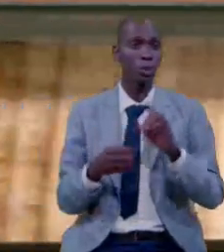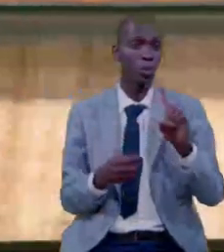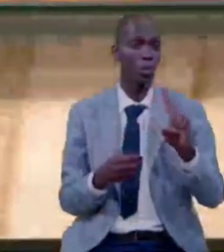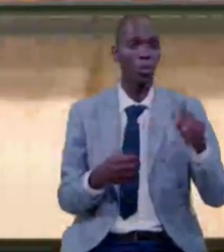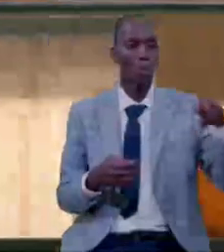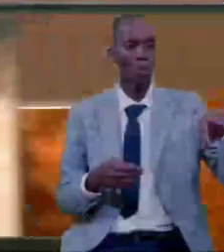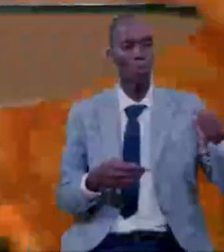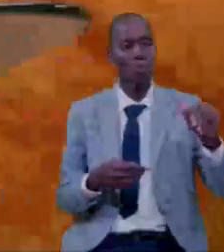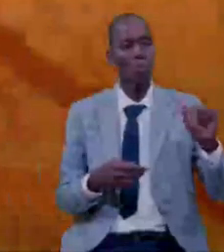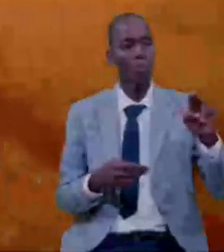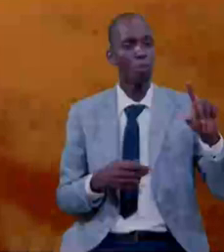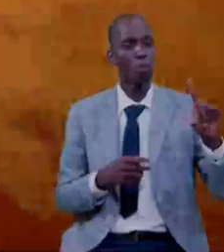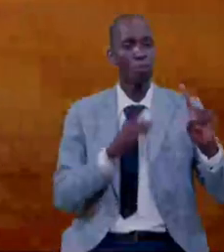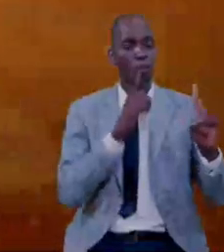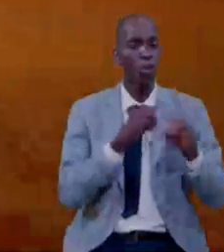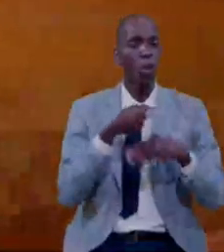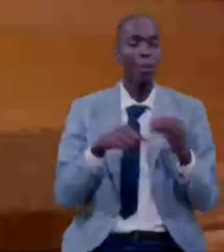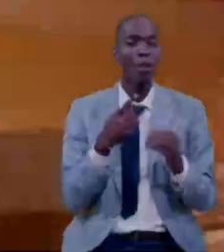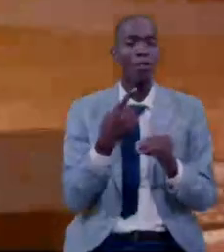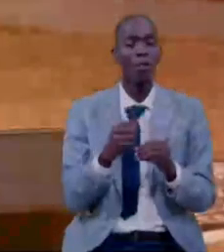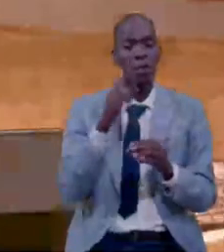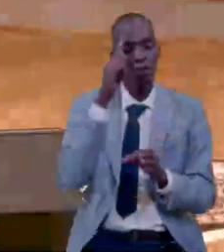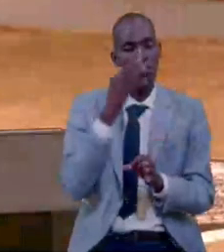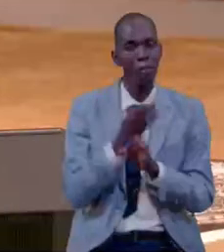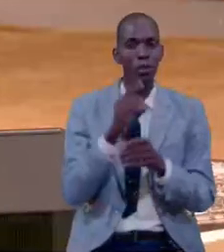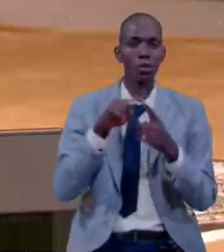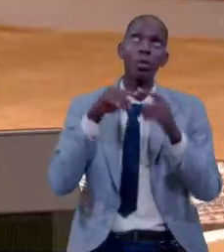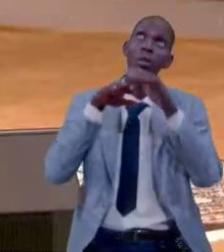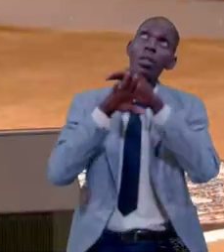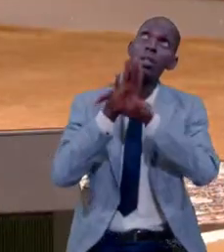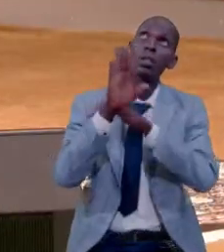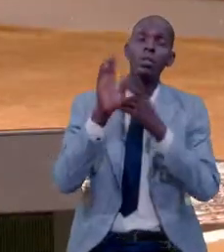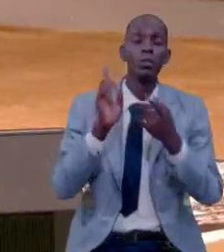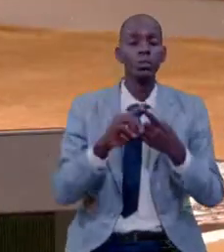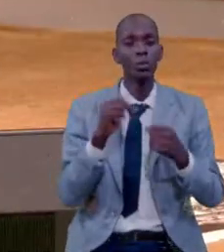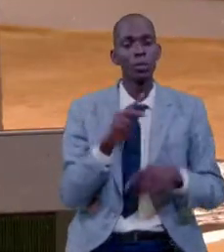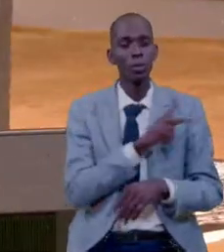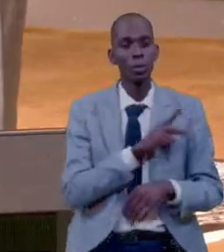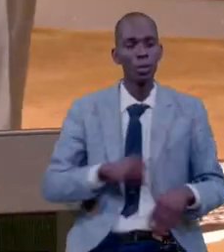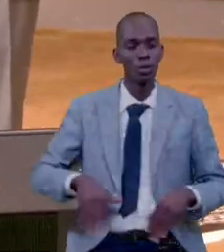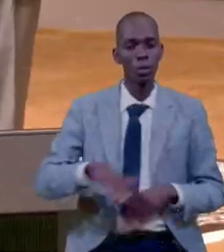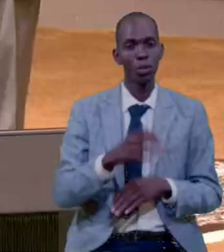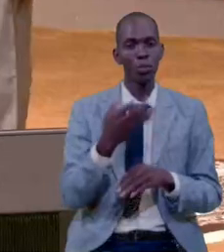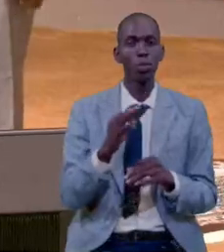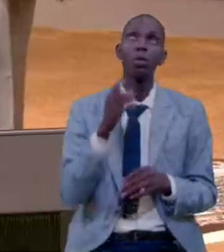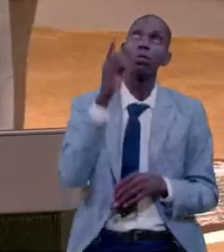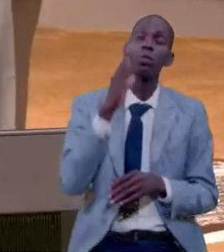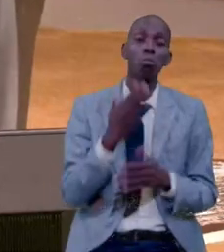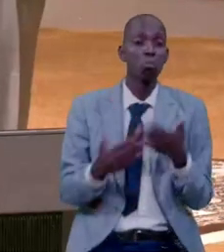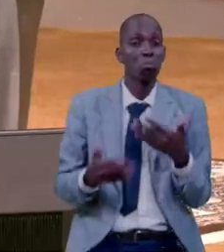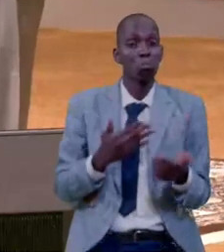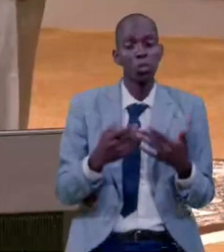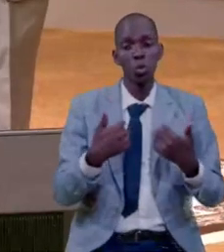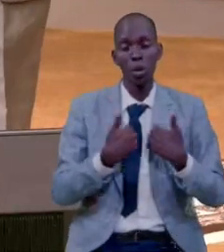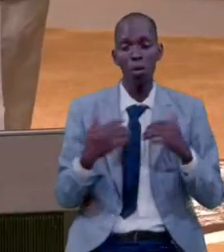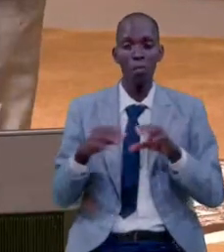Paul parlait de la foi pour entrer dans le royaume de Dieu. Que tout ce que vous aurez fait dans